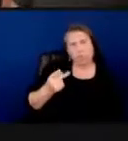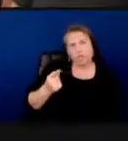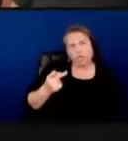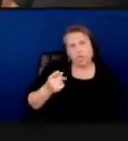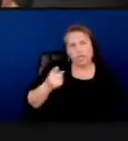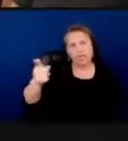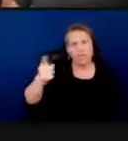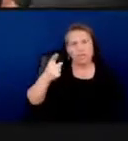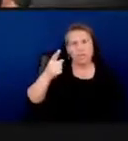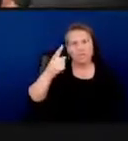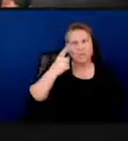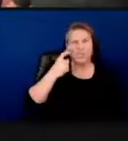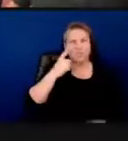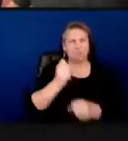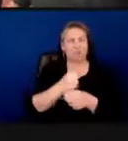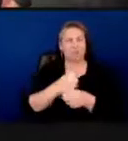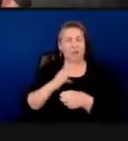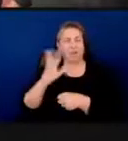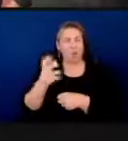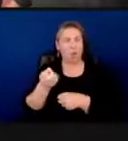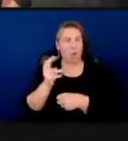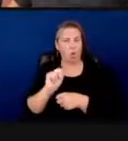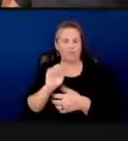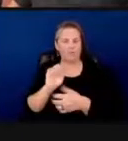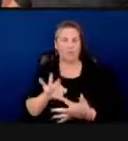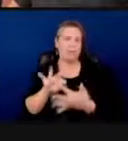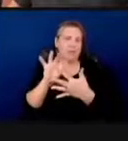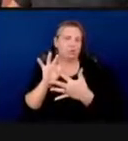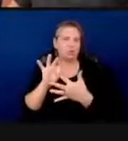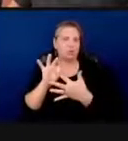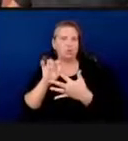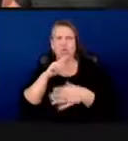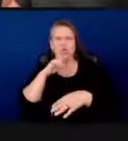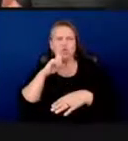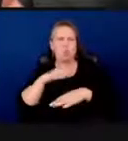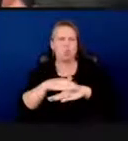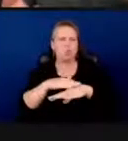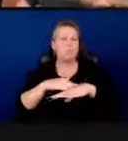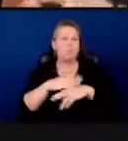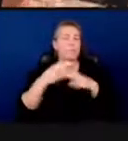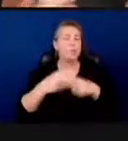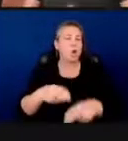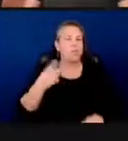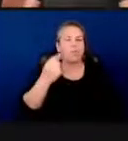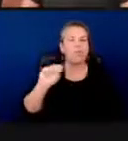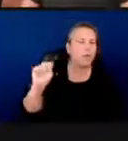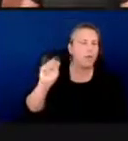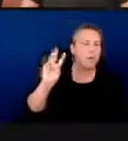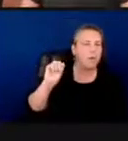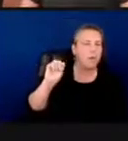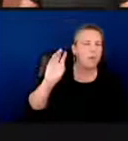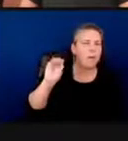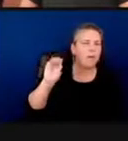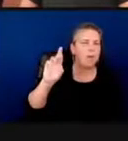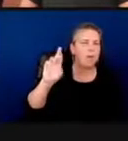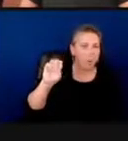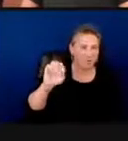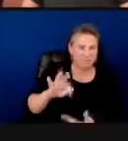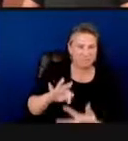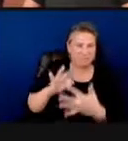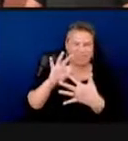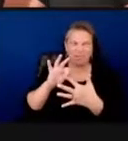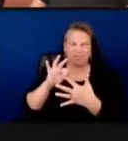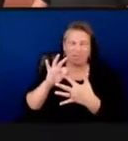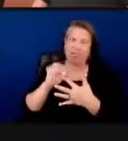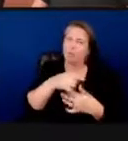Wana mafunzo mazuri sana yanayohusiana na masuala ya mapishi. Na huwa ninafurahia sana